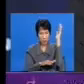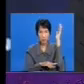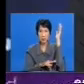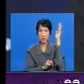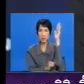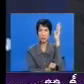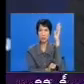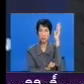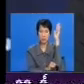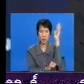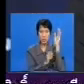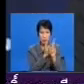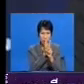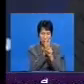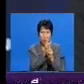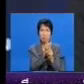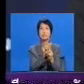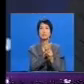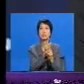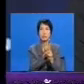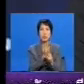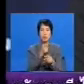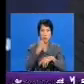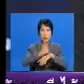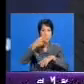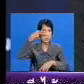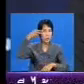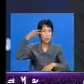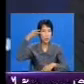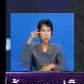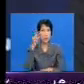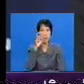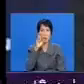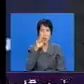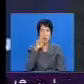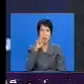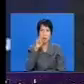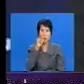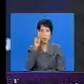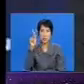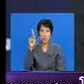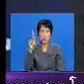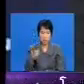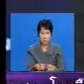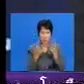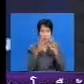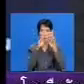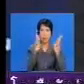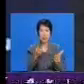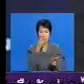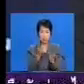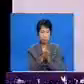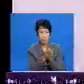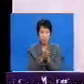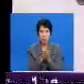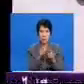อำเภอเพื่อตามล่านายอัมรามิงซึ่งเป็นแกนนำกลุ่ม RKK ที่วางระเบิดรถยนต์หน้าร้านอาหารจนทำให้มีผู้บาดเจ็บกว่า40